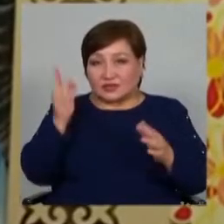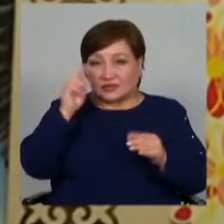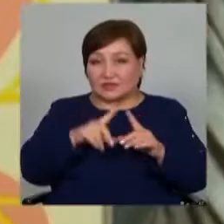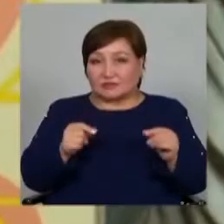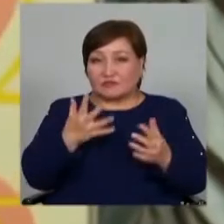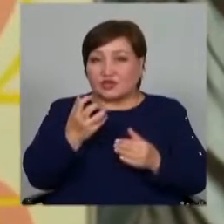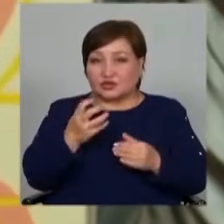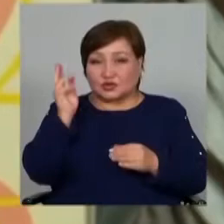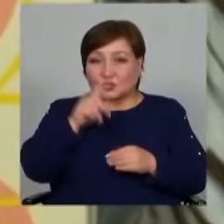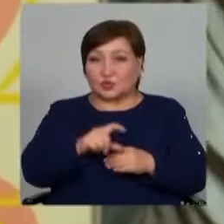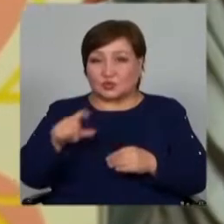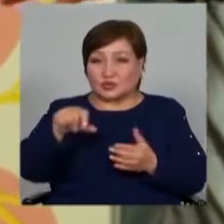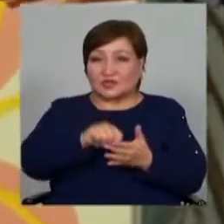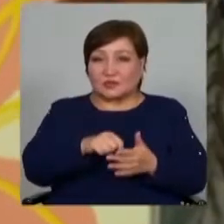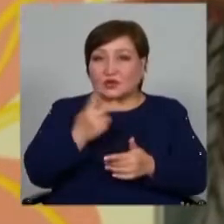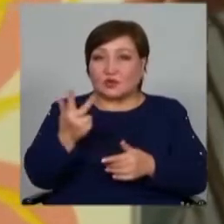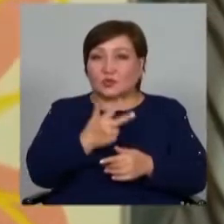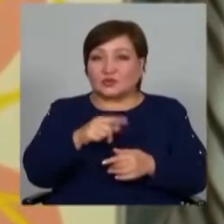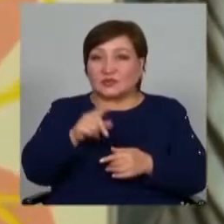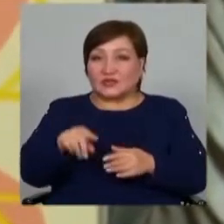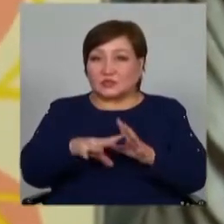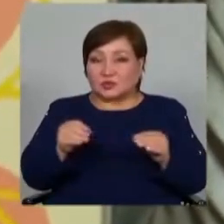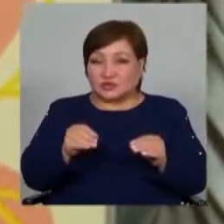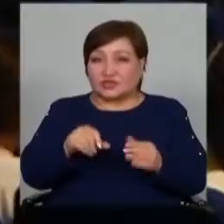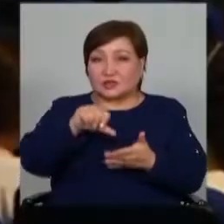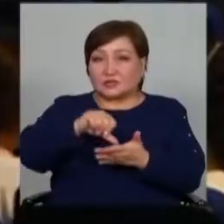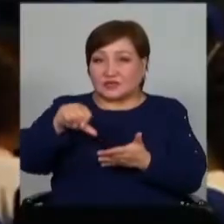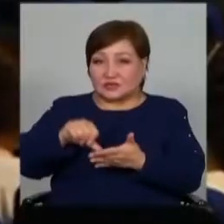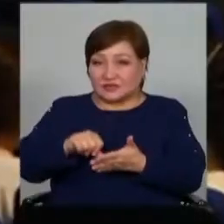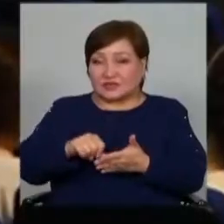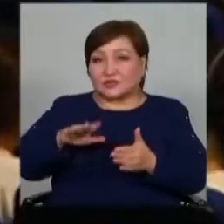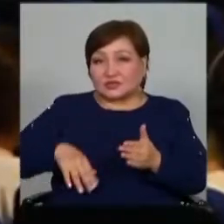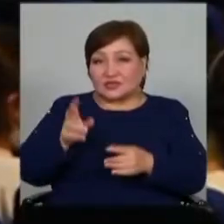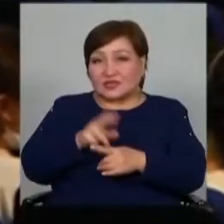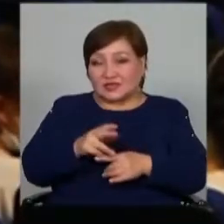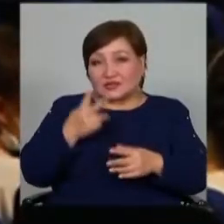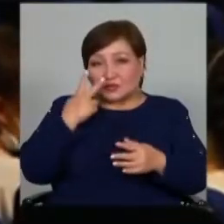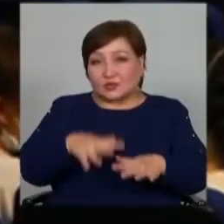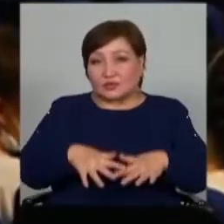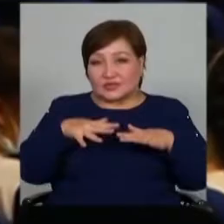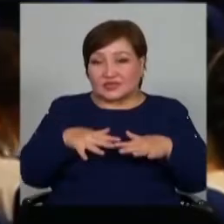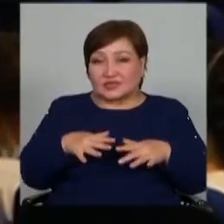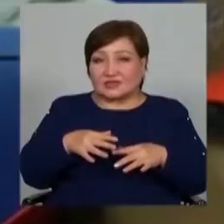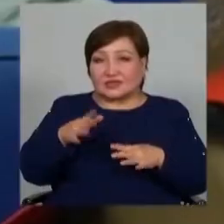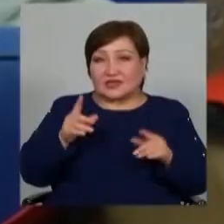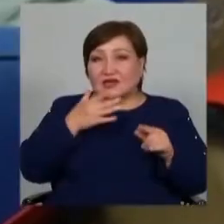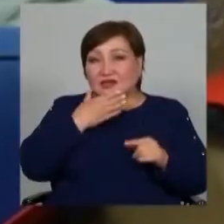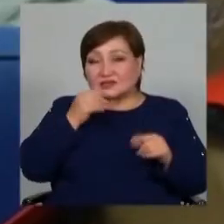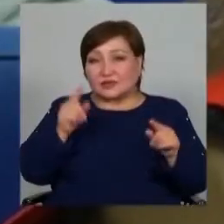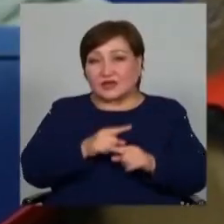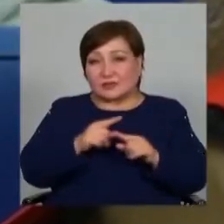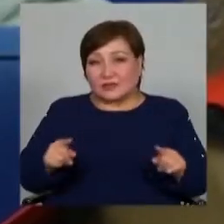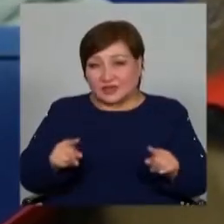оқушы қатысып, 3 номинация бойынша бақ сынады. Кейін, «Келген» көрермендерді әсем әнмен тәтті күйге бөлеген қатысушылар марапатталып,